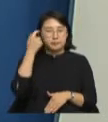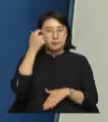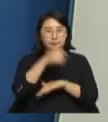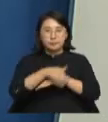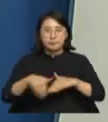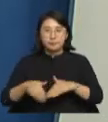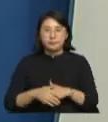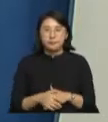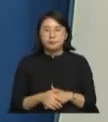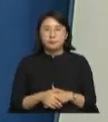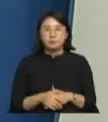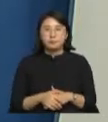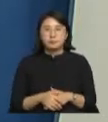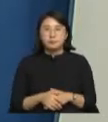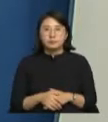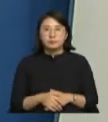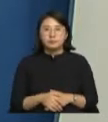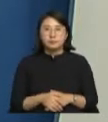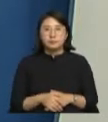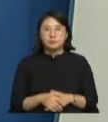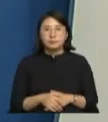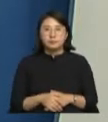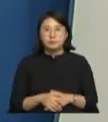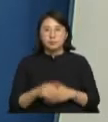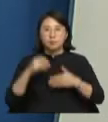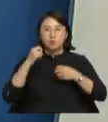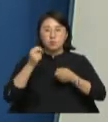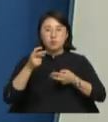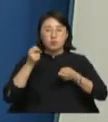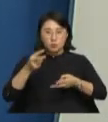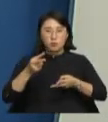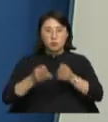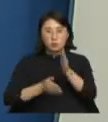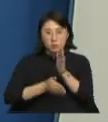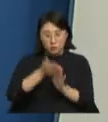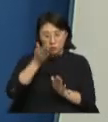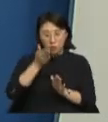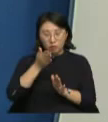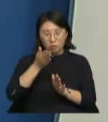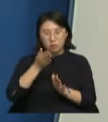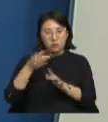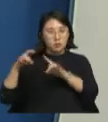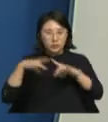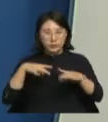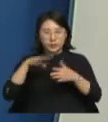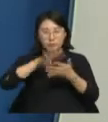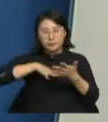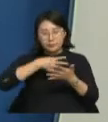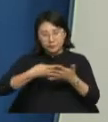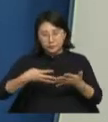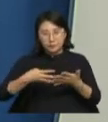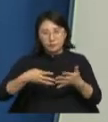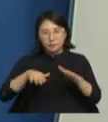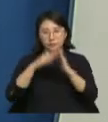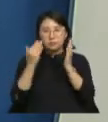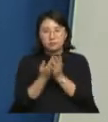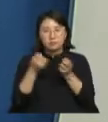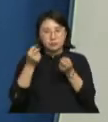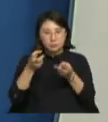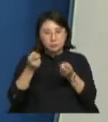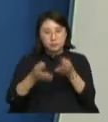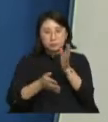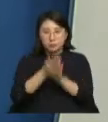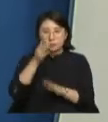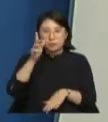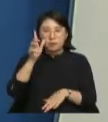계획입니다. 마지막 키워드는 물류시설 전자출입 명부입니다. 서울시에 등록된 전체 물류시설